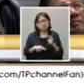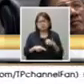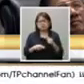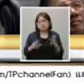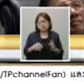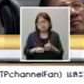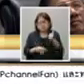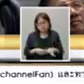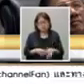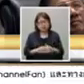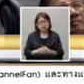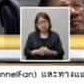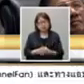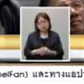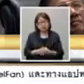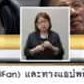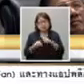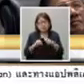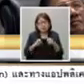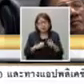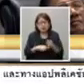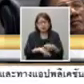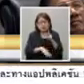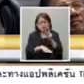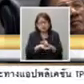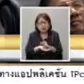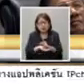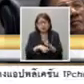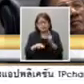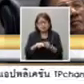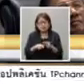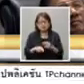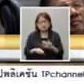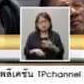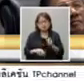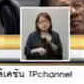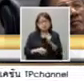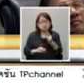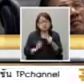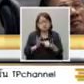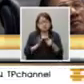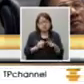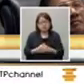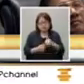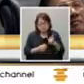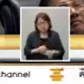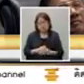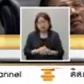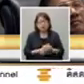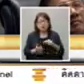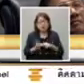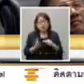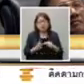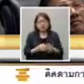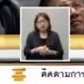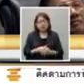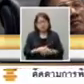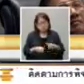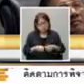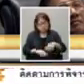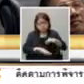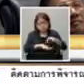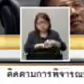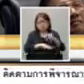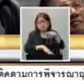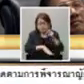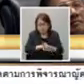ได้หรือว่าความเสียหายเกิดขึ้นกับประธานชื่อสุภชัยโบสุก็ไม่ได้เพราะความจริงท่านทําในฐานะสภาแห่งนี้